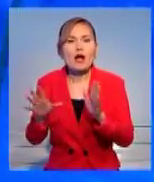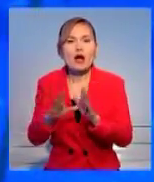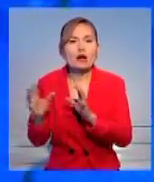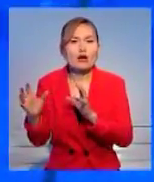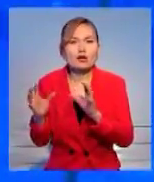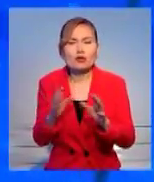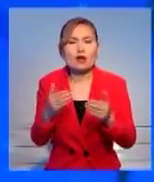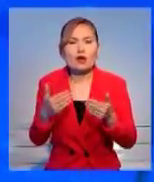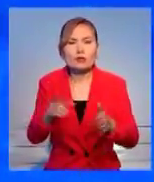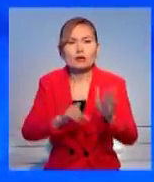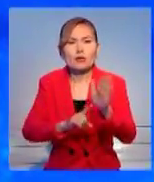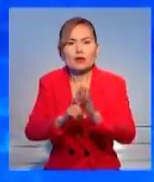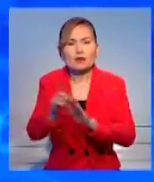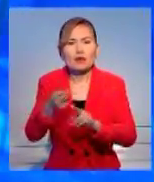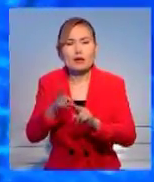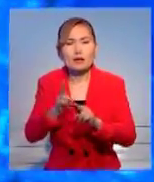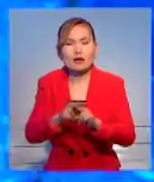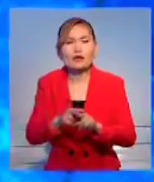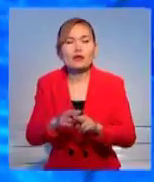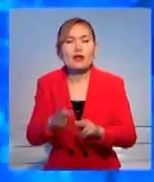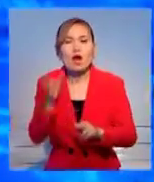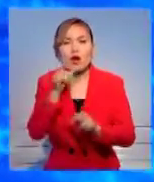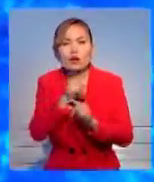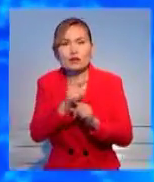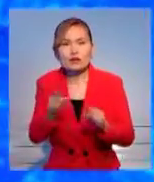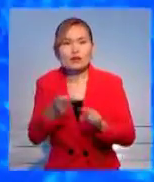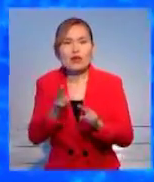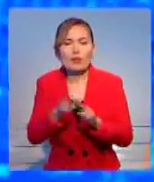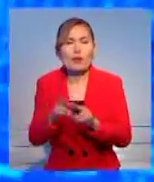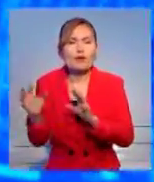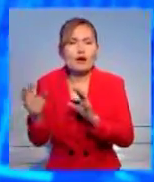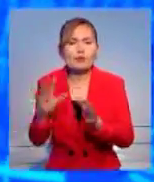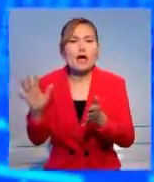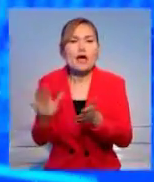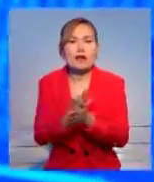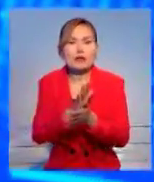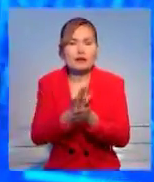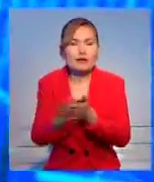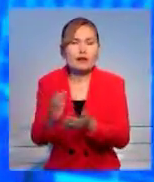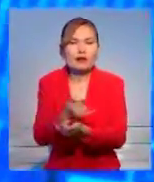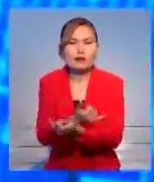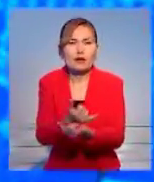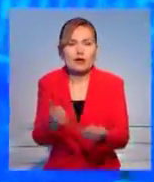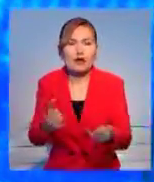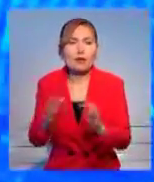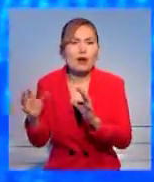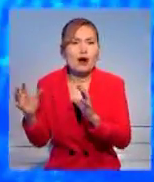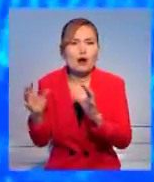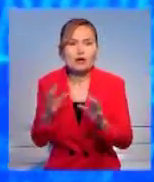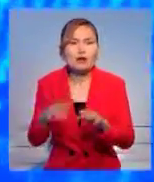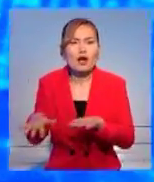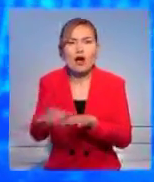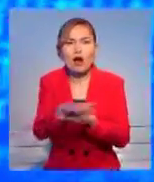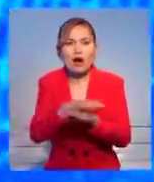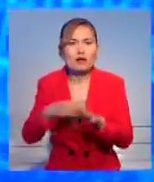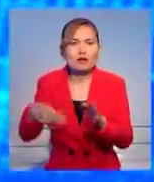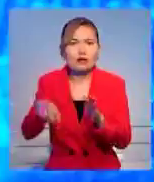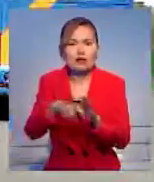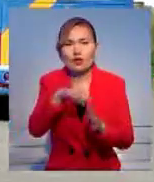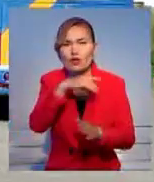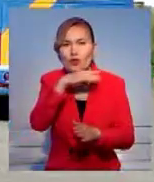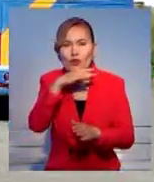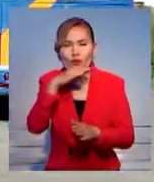мәселесі өзекті бола бастады. Сынақ мерзімінде жолаушыларды тегін тасып жүрген жайлы эко-көлікке халық дән риза.